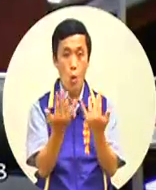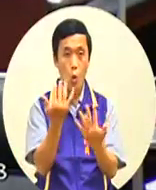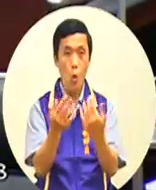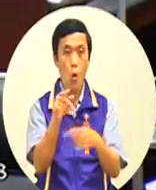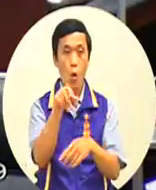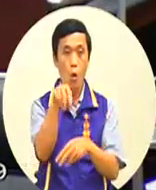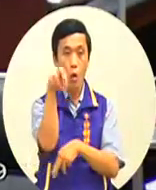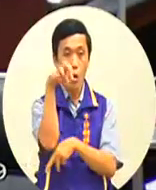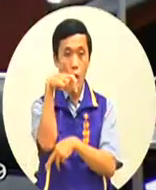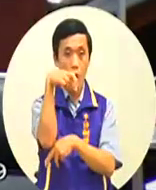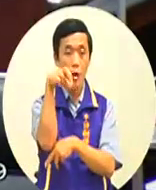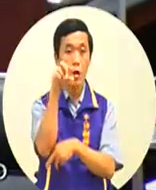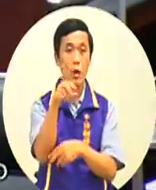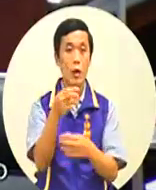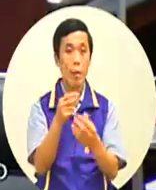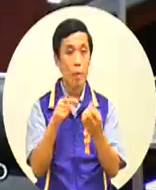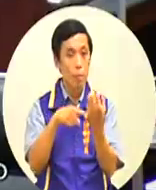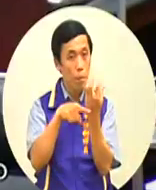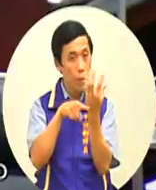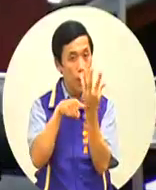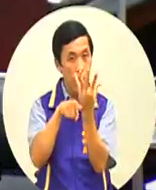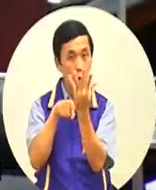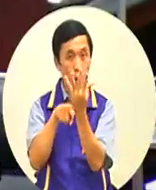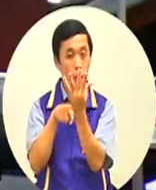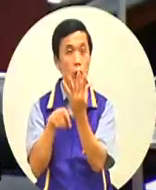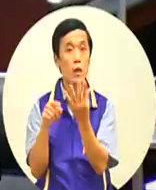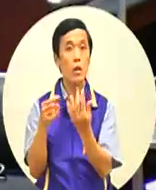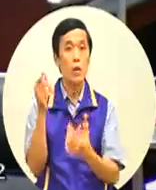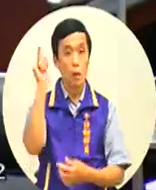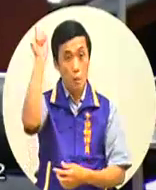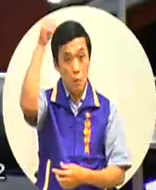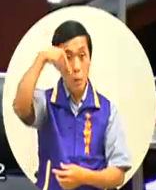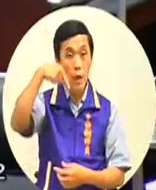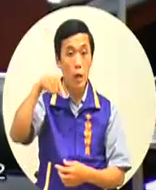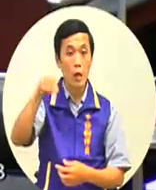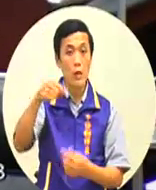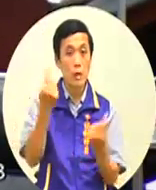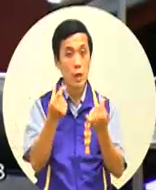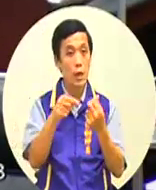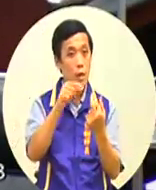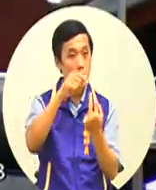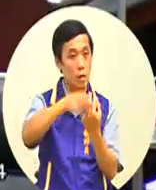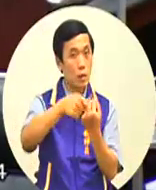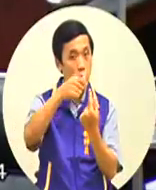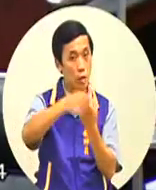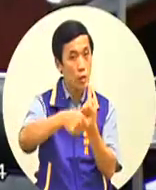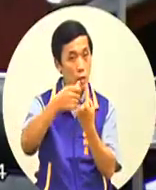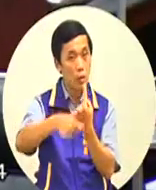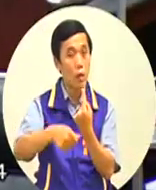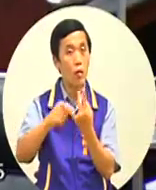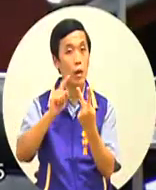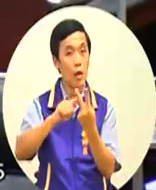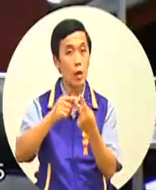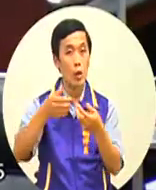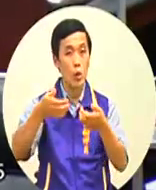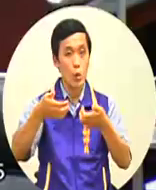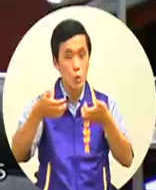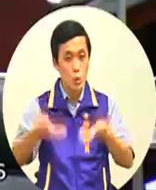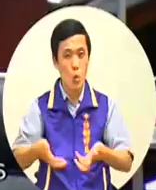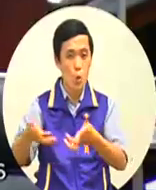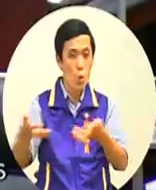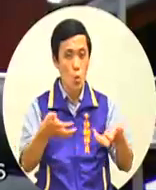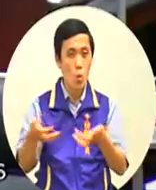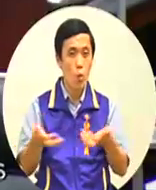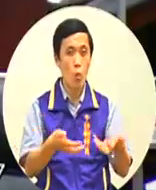诶，但是遮传统遮重诶，遮金蕉啦，遮粗重诶，拢嘛是搁遐